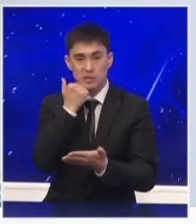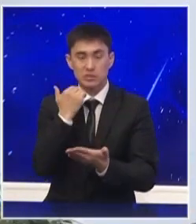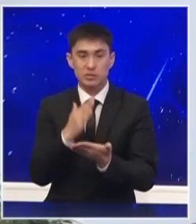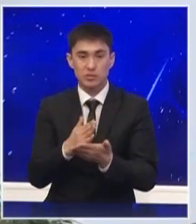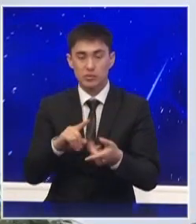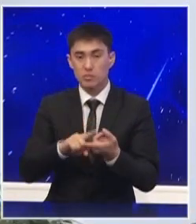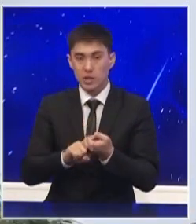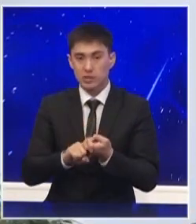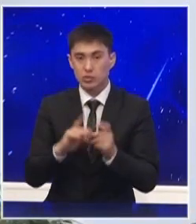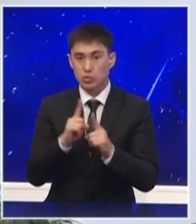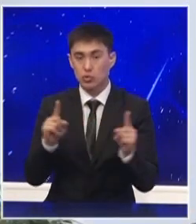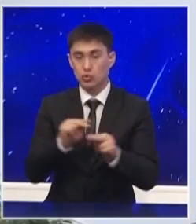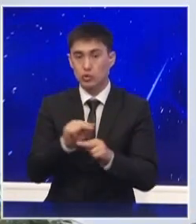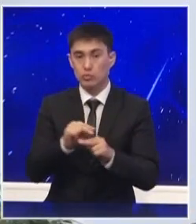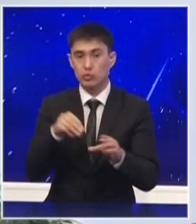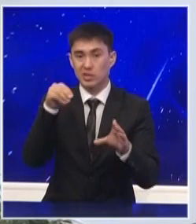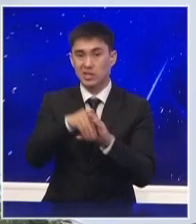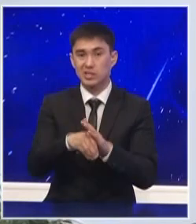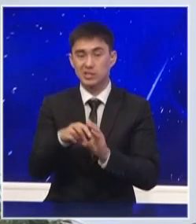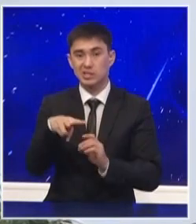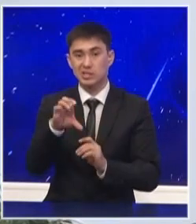байланысты күрделі жөндеуге кіргізіп,